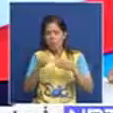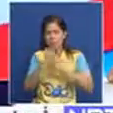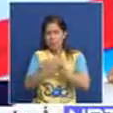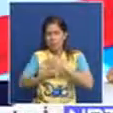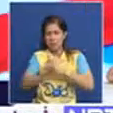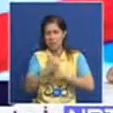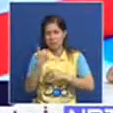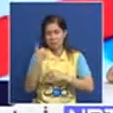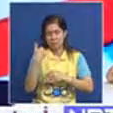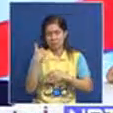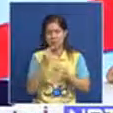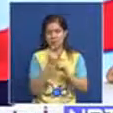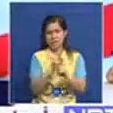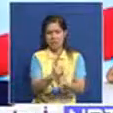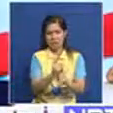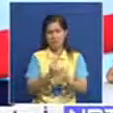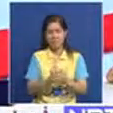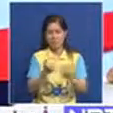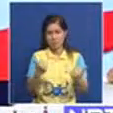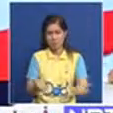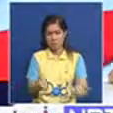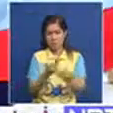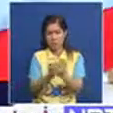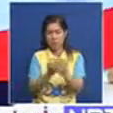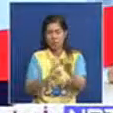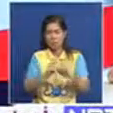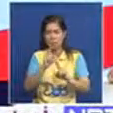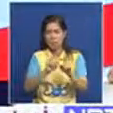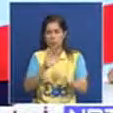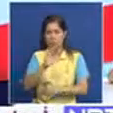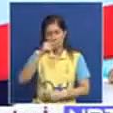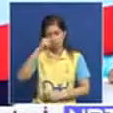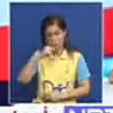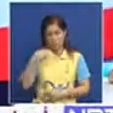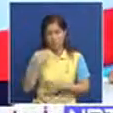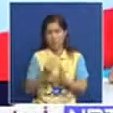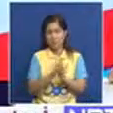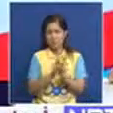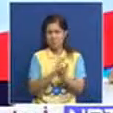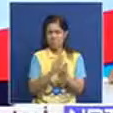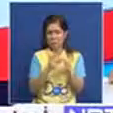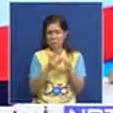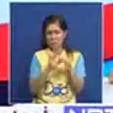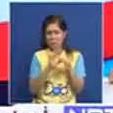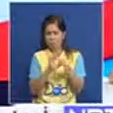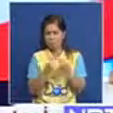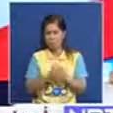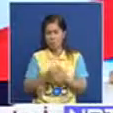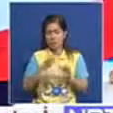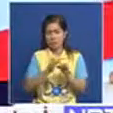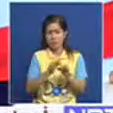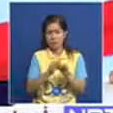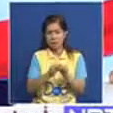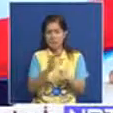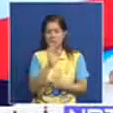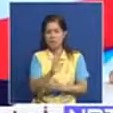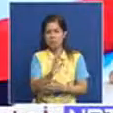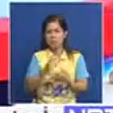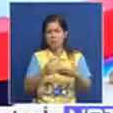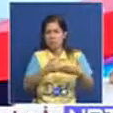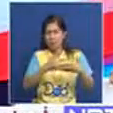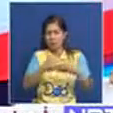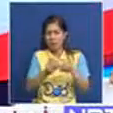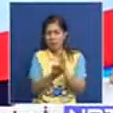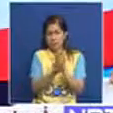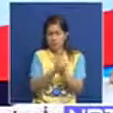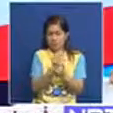ตลาดทุนไทยวันนี้ก็ปรับฐานเช่นเดียวกับตลาดภูมิภาคนะคะเนื่องจากว่านักลงทุนกังวลว่าธนาคารกลางสหรัฐนั้นจะปรับขึ้นอัตราดอกเบี้ยภายในเดือนธันวาค